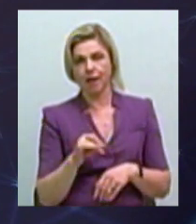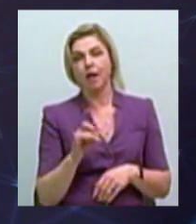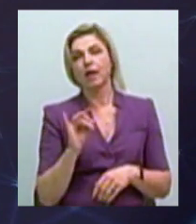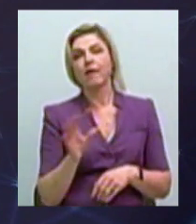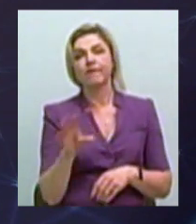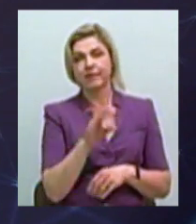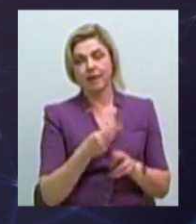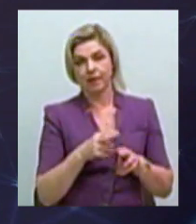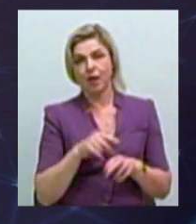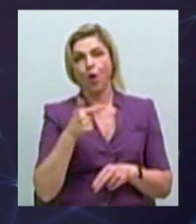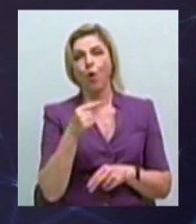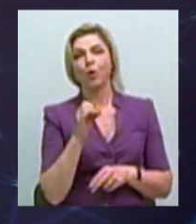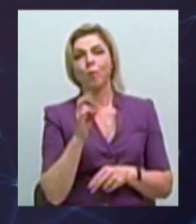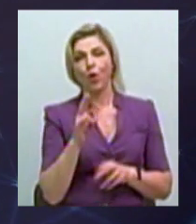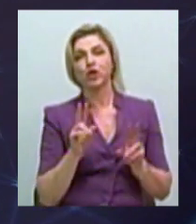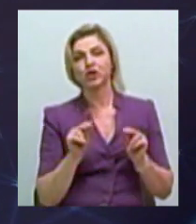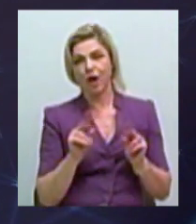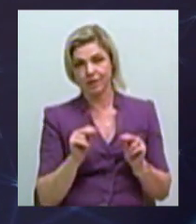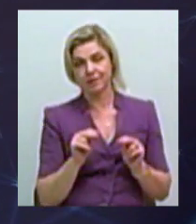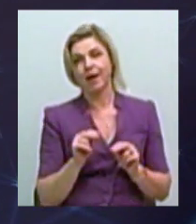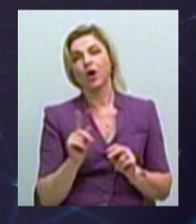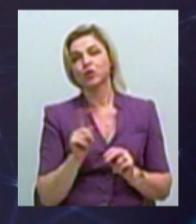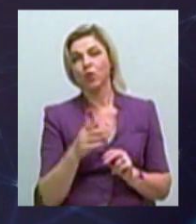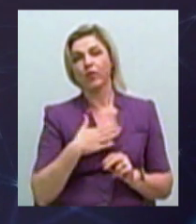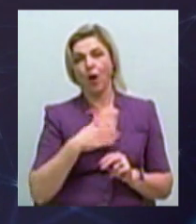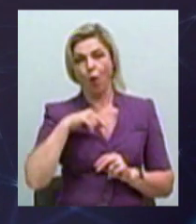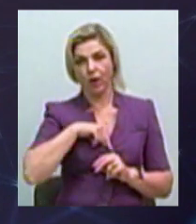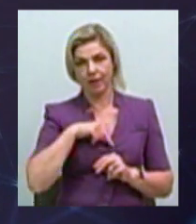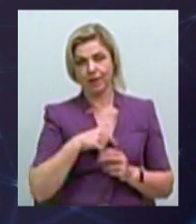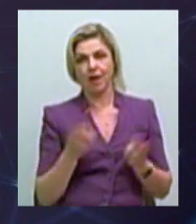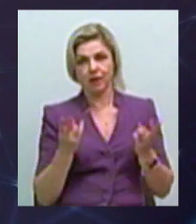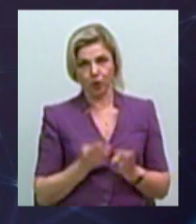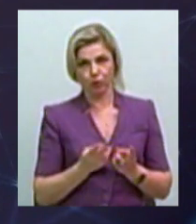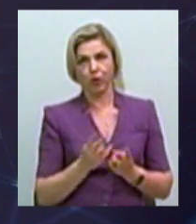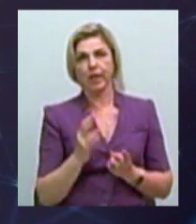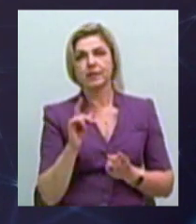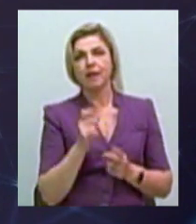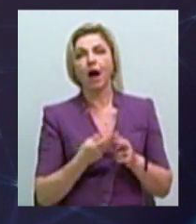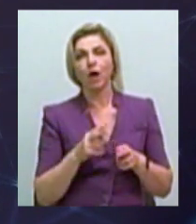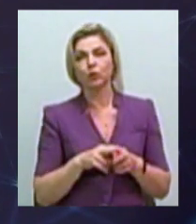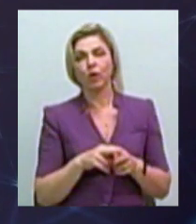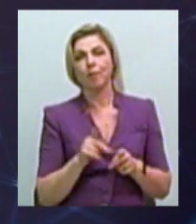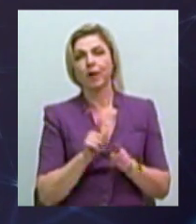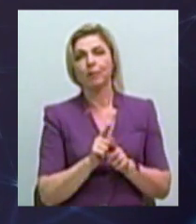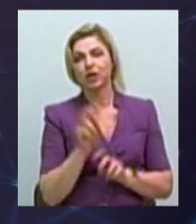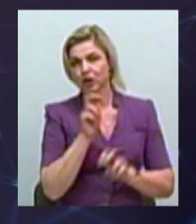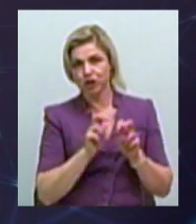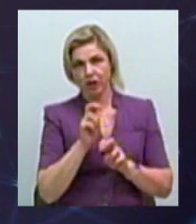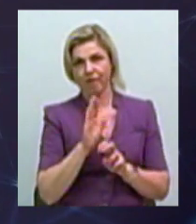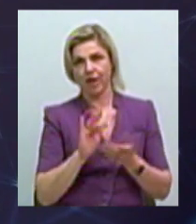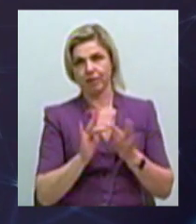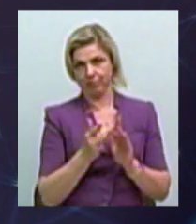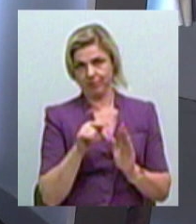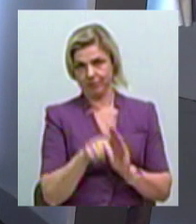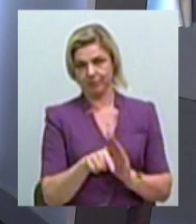Тобто всі ті гормони щастя, які їх умовно називають, які наш організм так потребує і за якими він ганяється у тому віртуальному